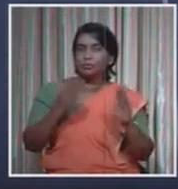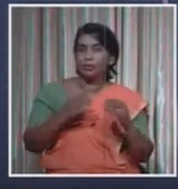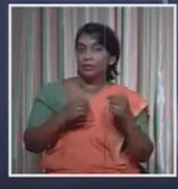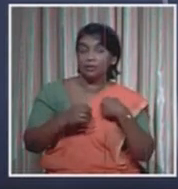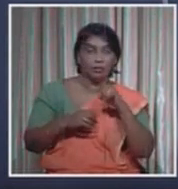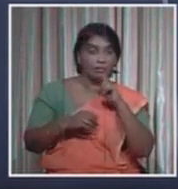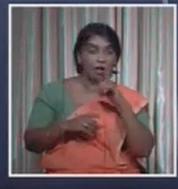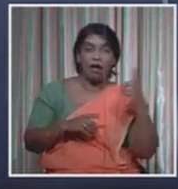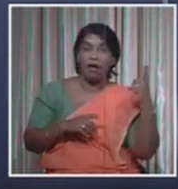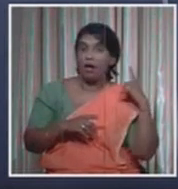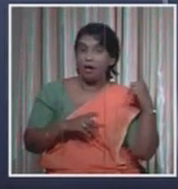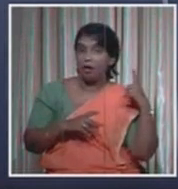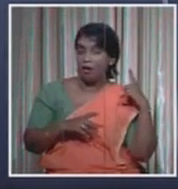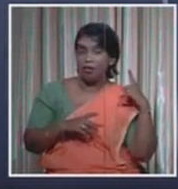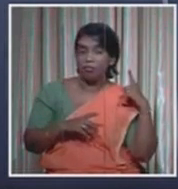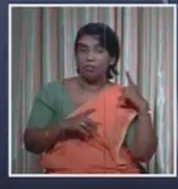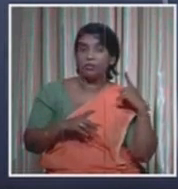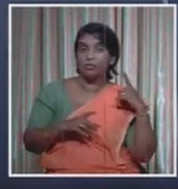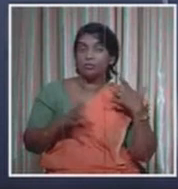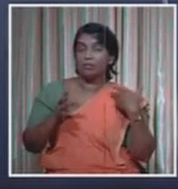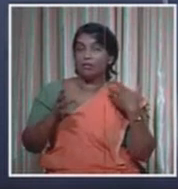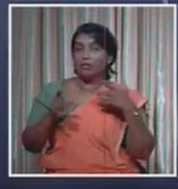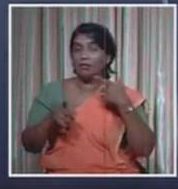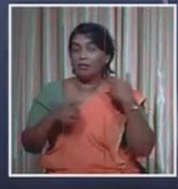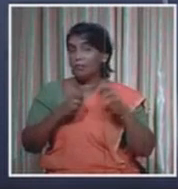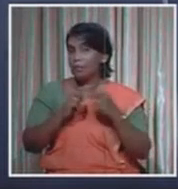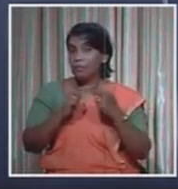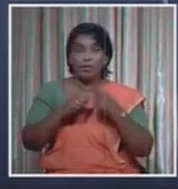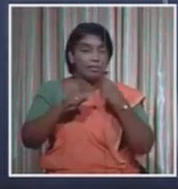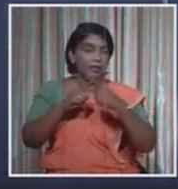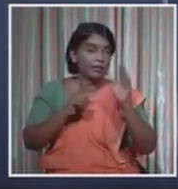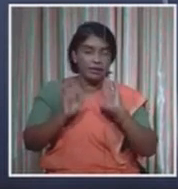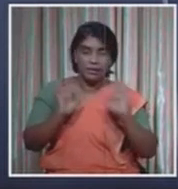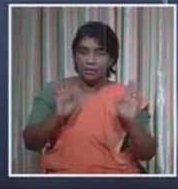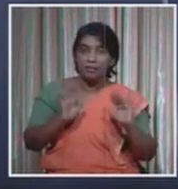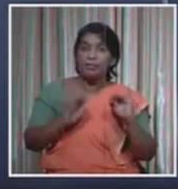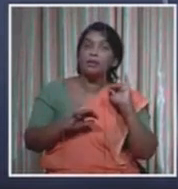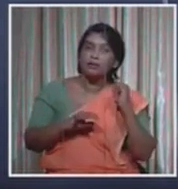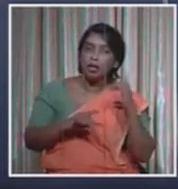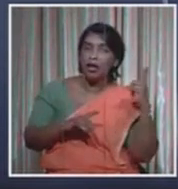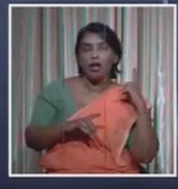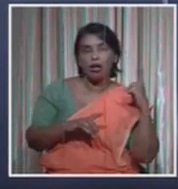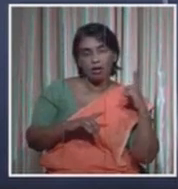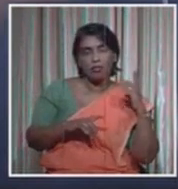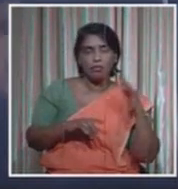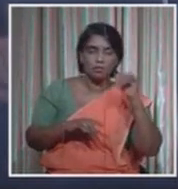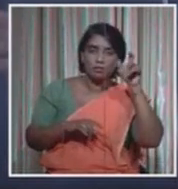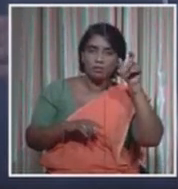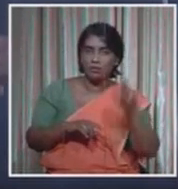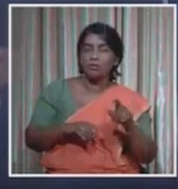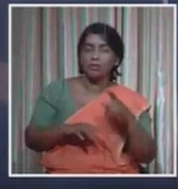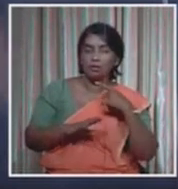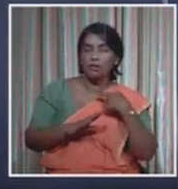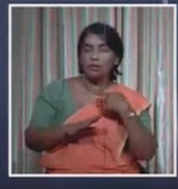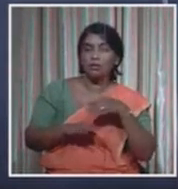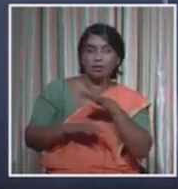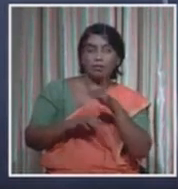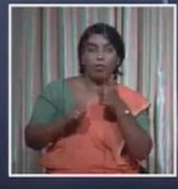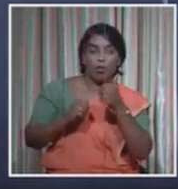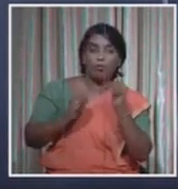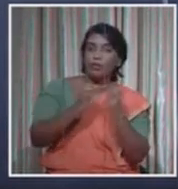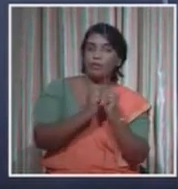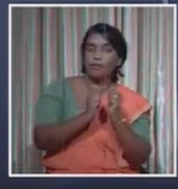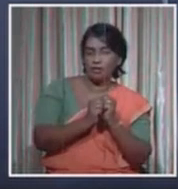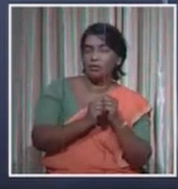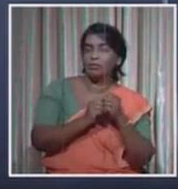කියන්නේ හමුදාවේ නිලධාරීන් ඇවිල්ලා ගොඩනගන නිලධාරීවාදය කියන පමණක් නෙමෙයි. සමහර හමුදා නිලධාරීන් ඇත්තටම ඇවිල්ලා සමහර අපේ සිවිල් නිලධාරීන් වඩා හොඳින් කාර්ය